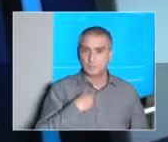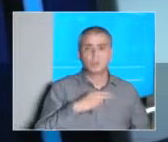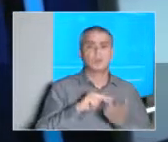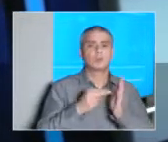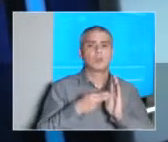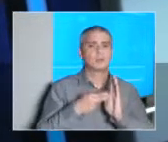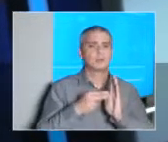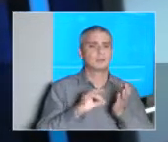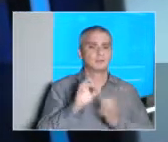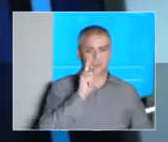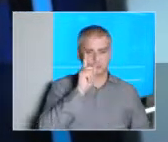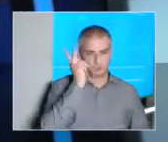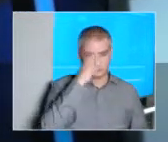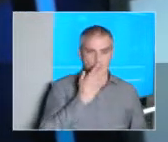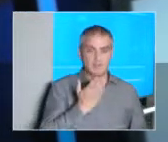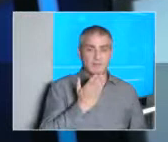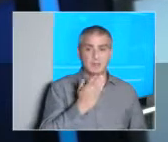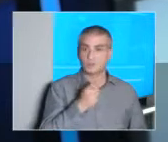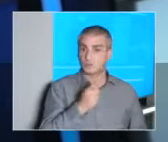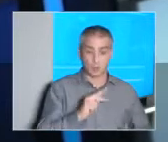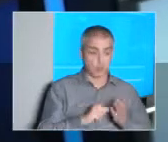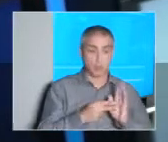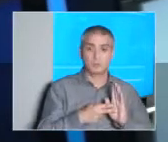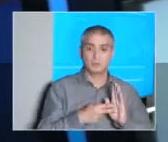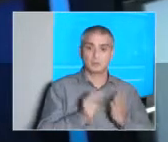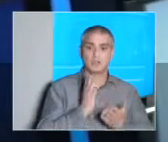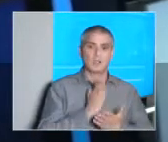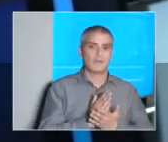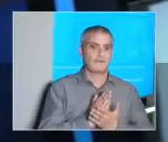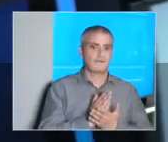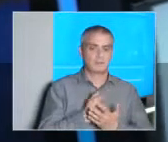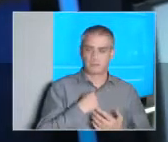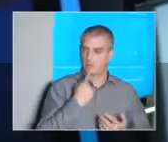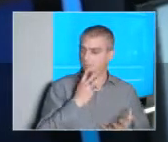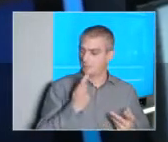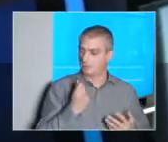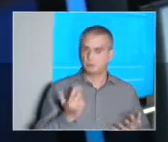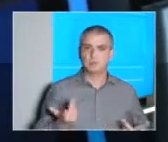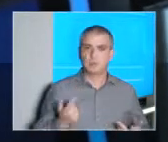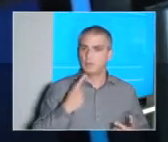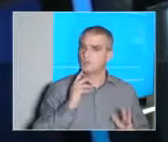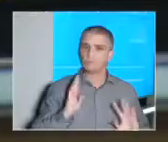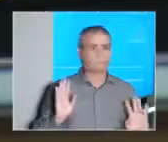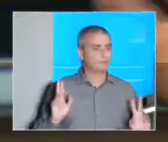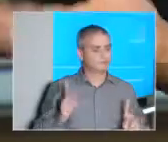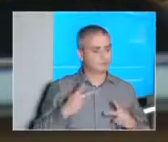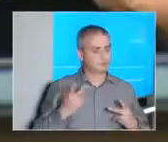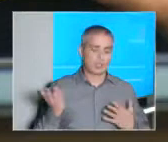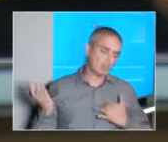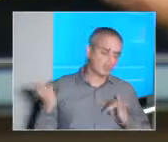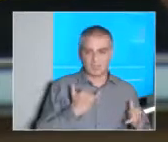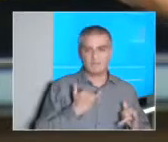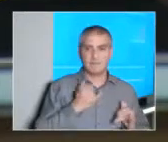תוכנית האסטרטגית, רק כדי שנבין. התוכנית מונחת, ואמרתי להם, מה עם הכסף? אמרו, לא נוכל, תביא לנו